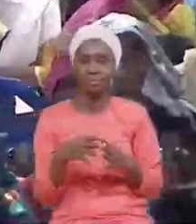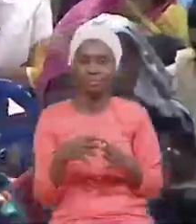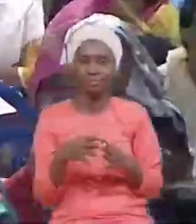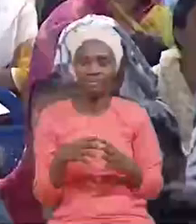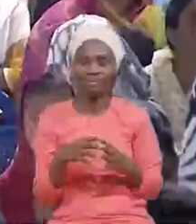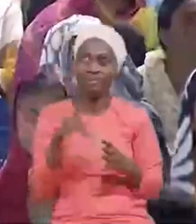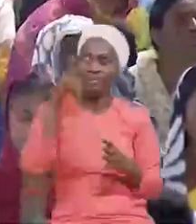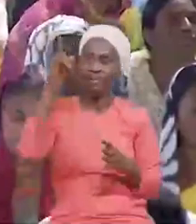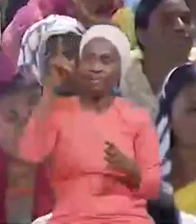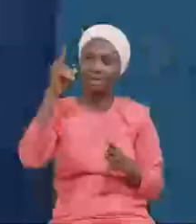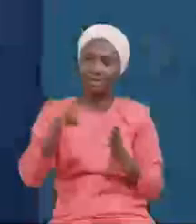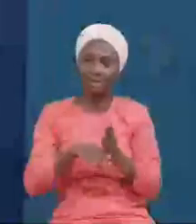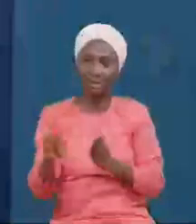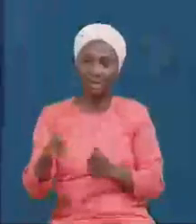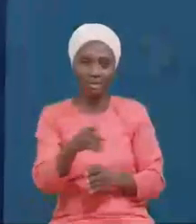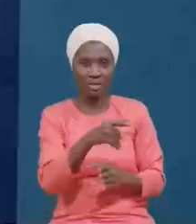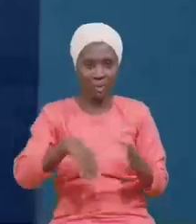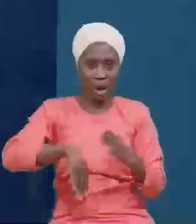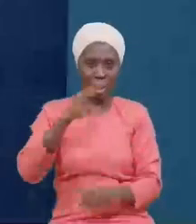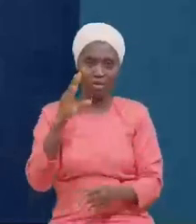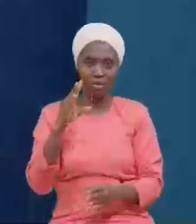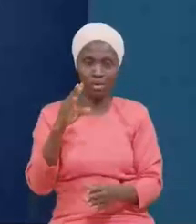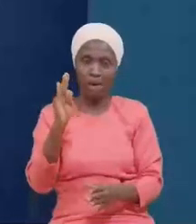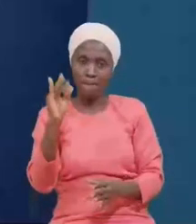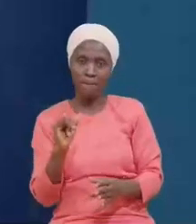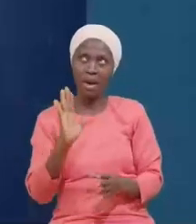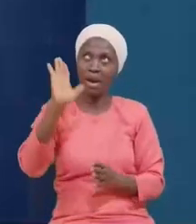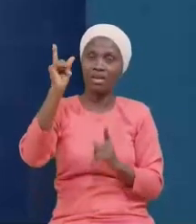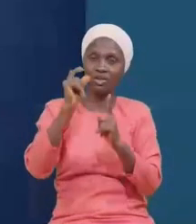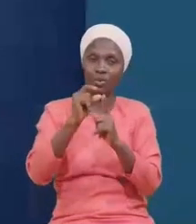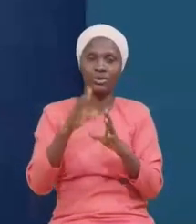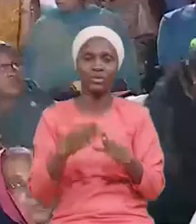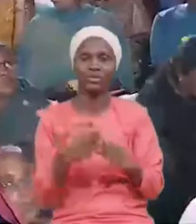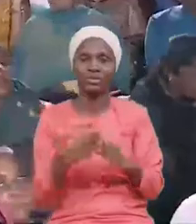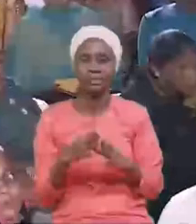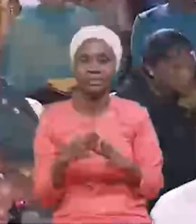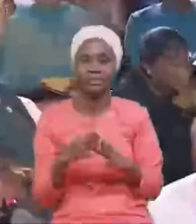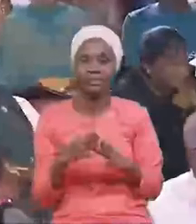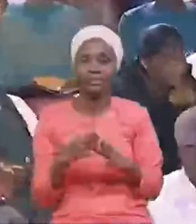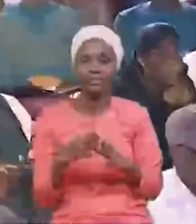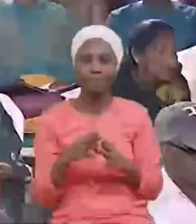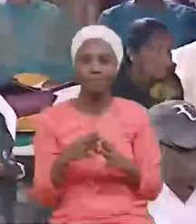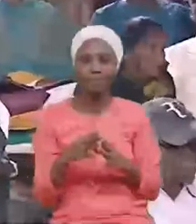Il était contre tout ceci et il les chassa par sa parole.